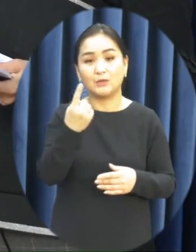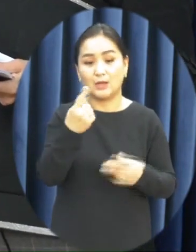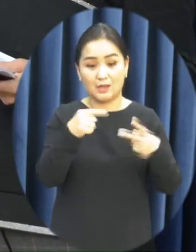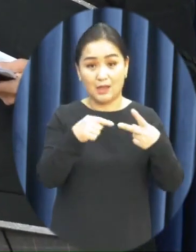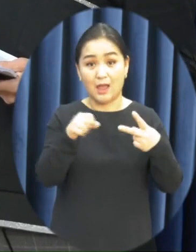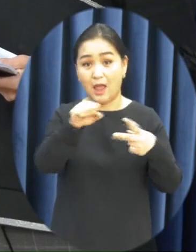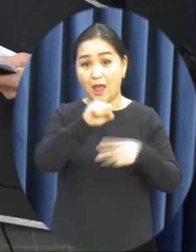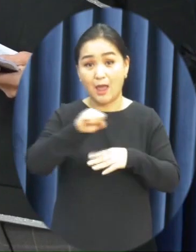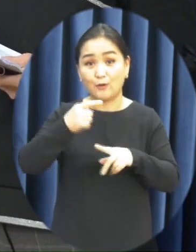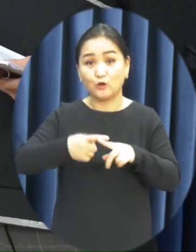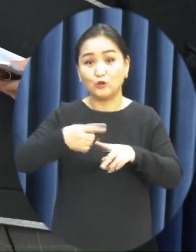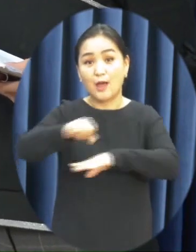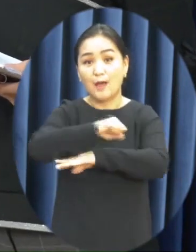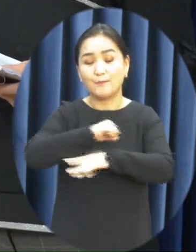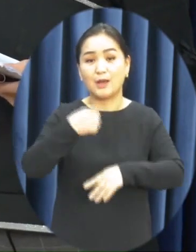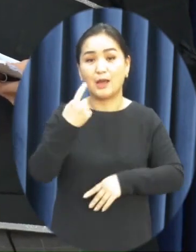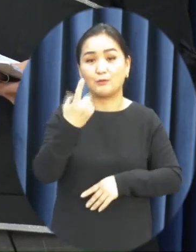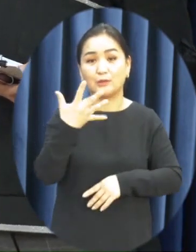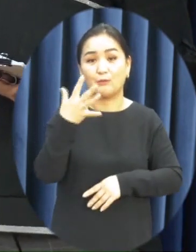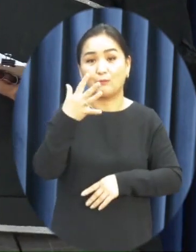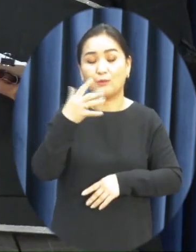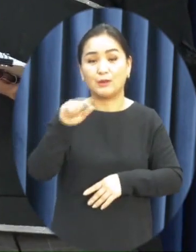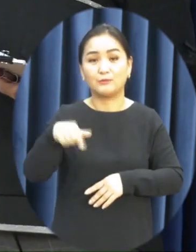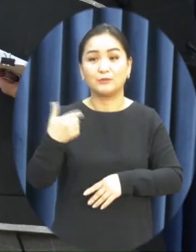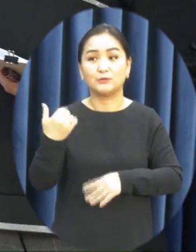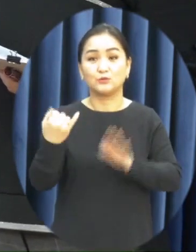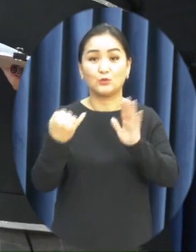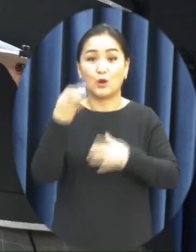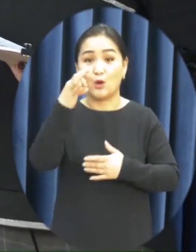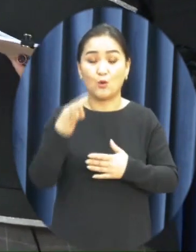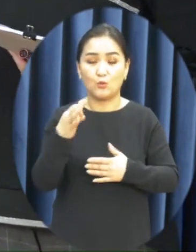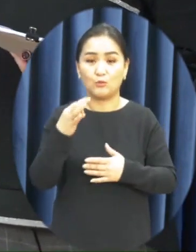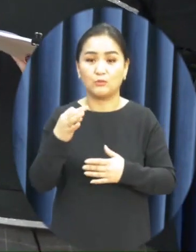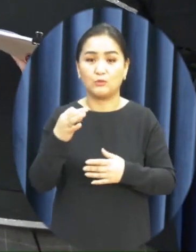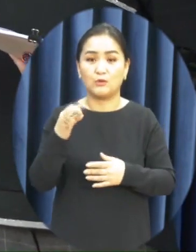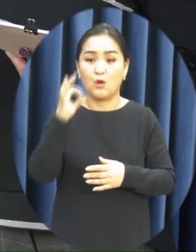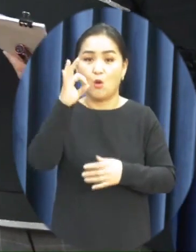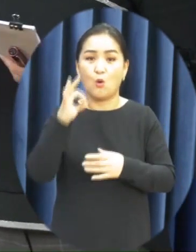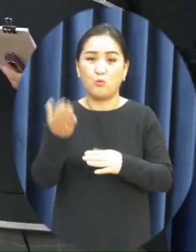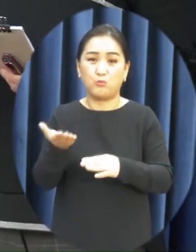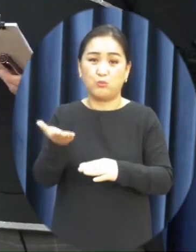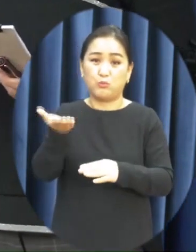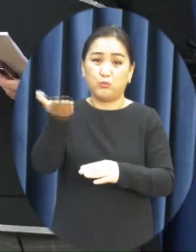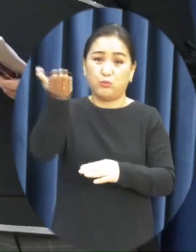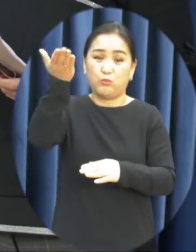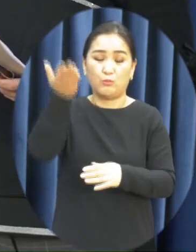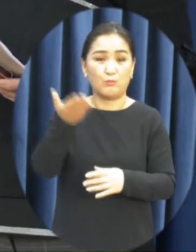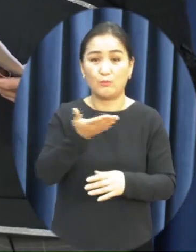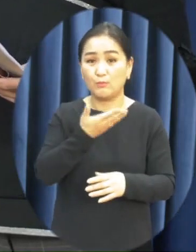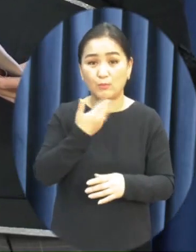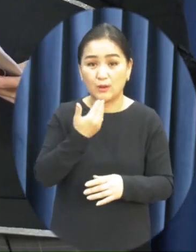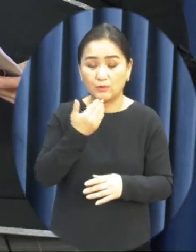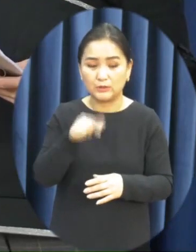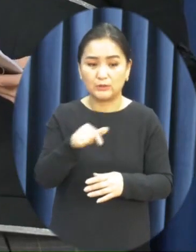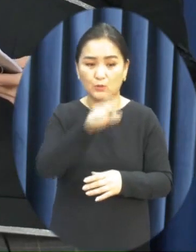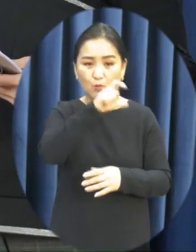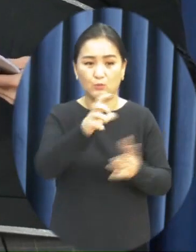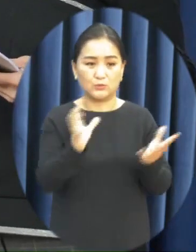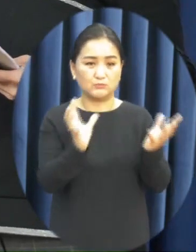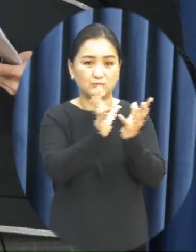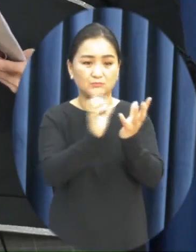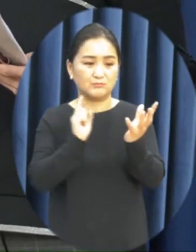མེད པའི མང པའི པའི པའི དེན ནད དེད ཁཤི དེས དང